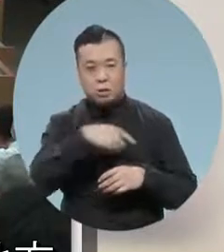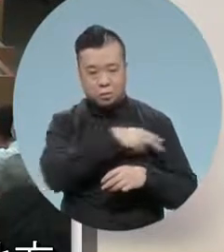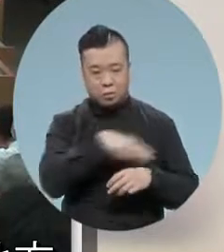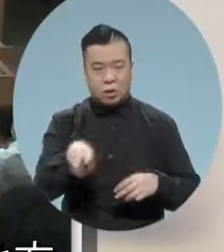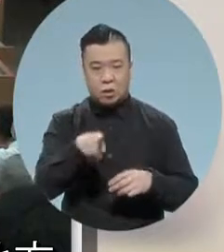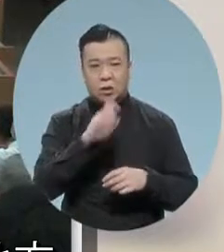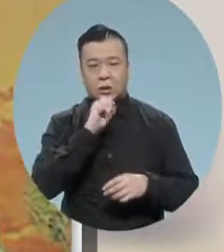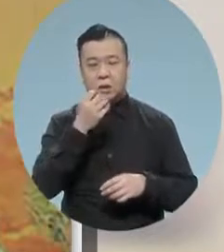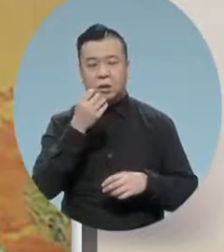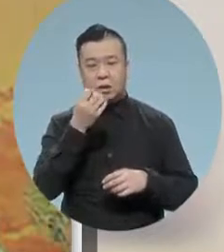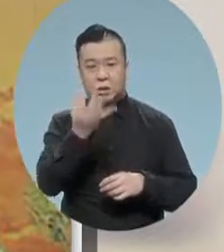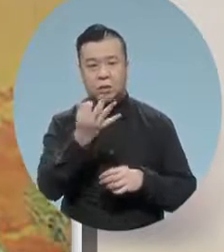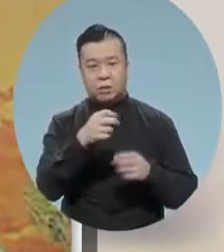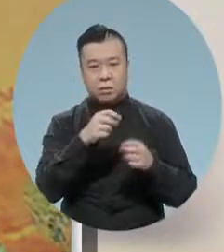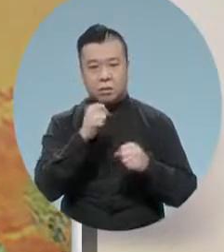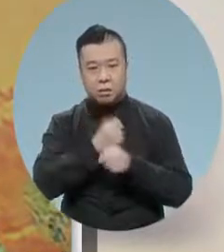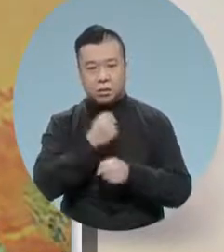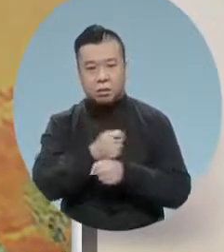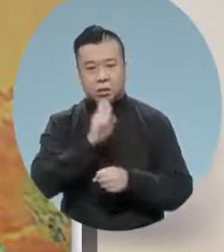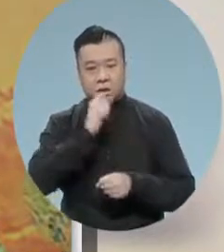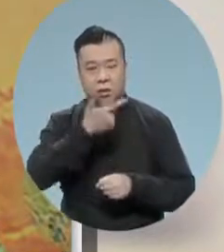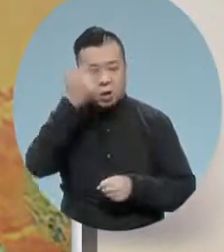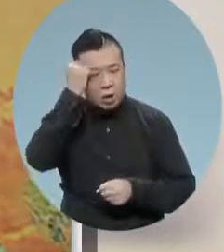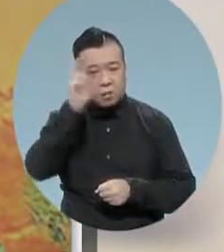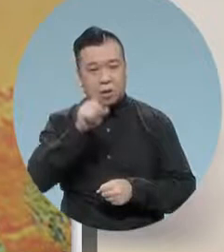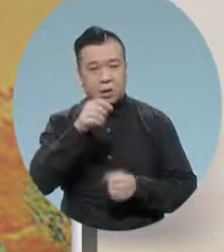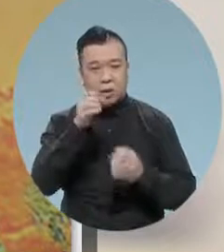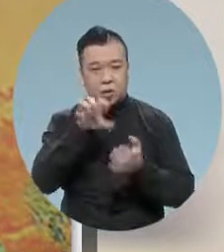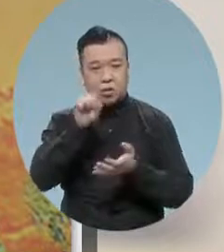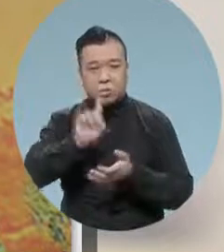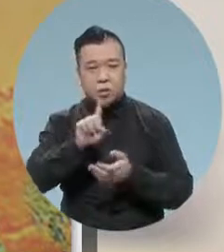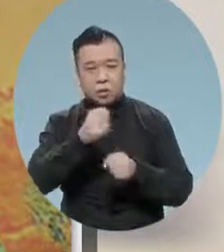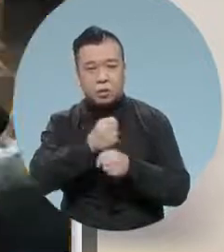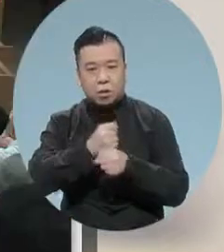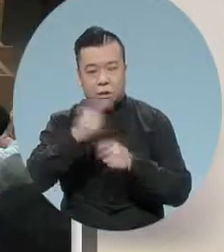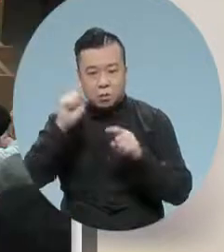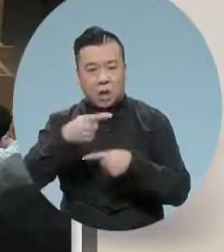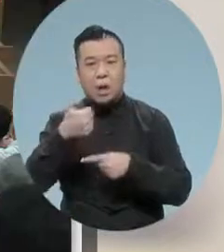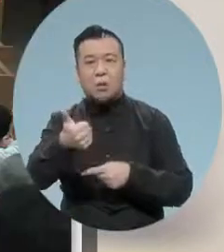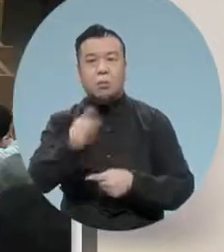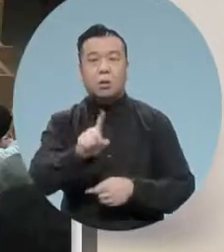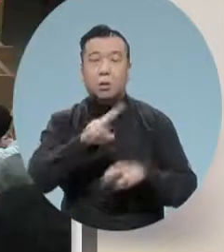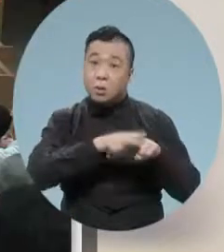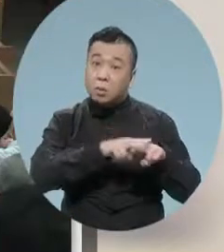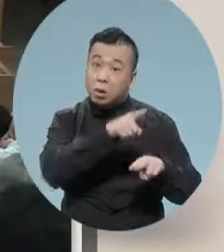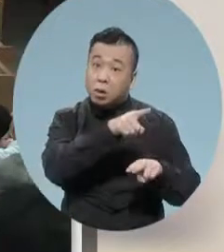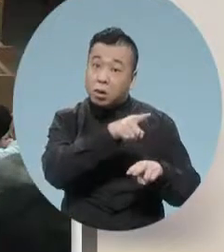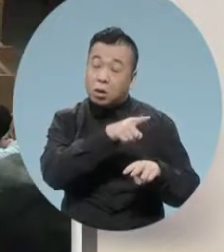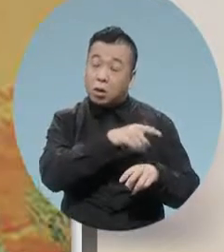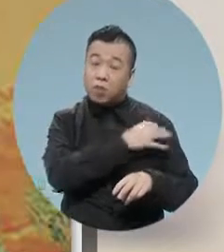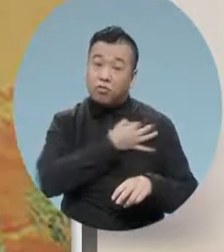橋經過三個地方，工程的第一大問題，用哪个地方的工程标准？中国标准，即是珠